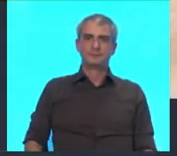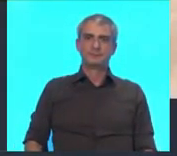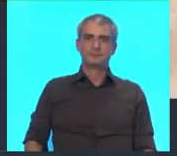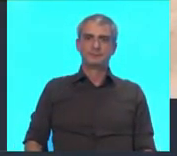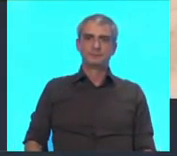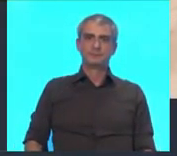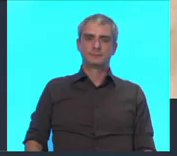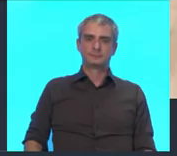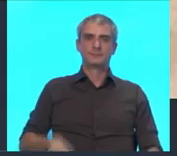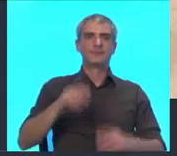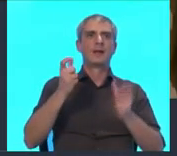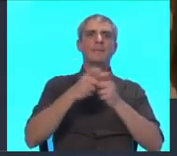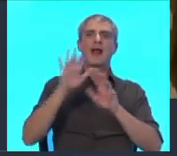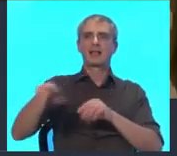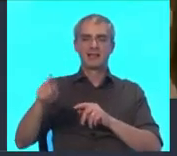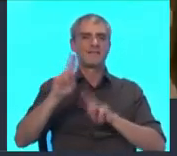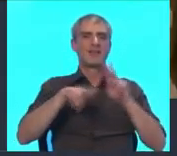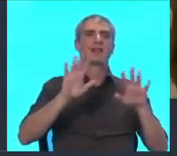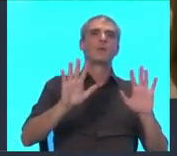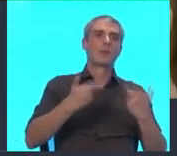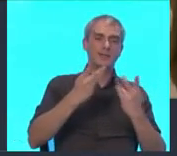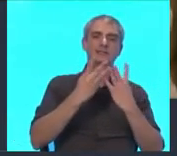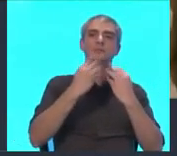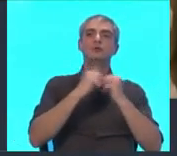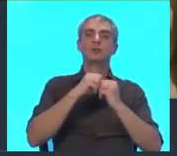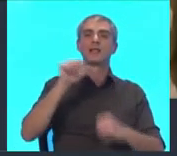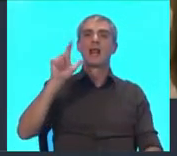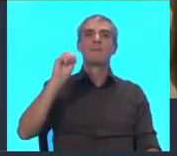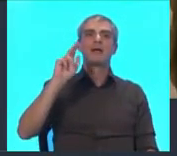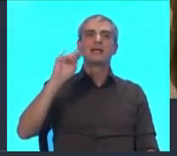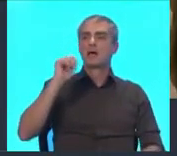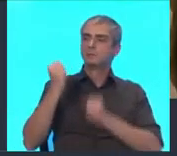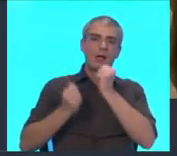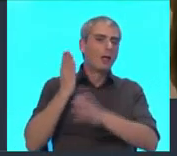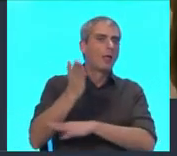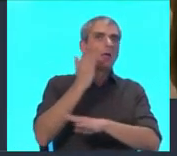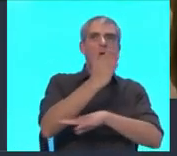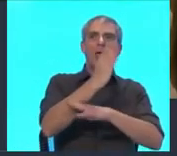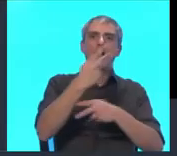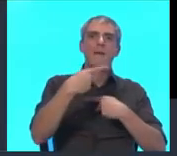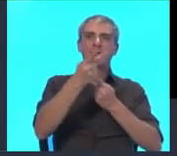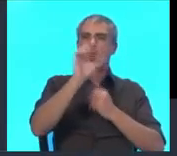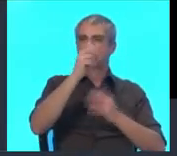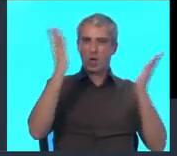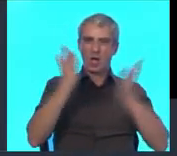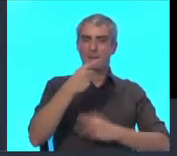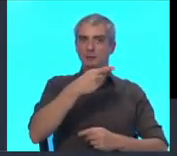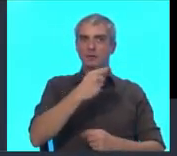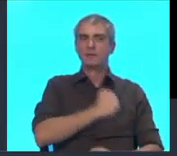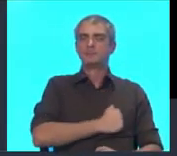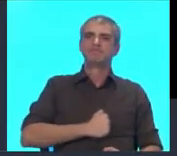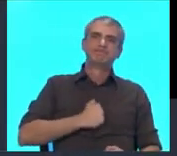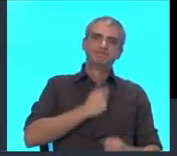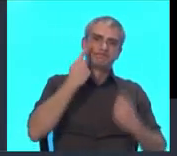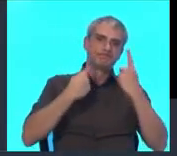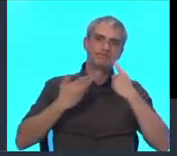בין מחלקת הילדים לטיפול נמרץ, בני משפחת אלמקייס עברו ממקום למקום בבית החולים סורוקה. אבלים מבכים את מותו